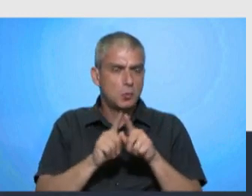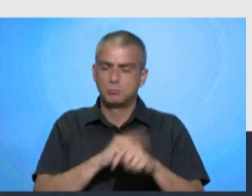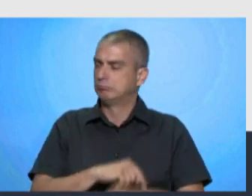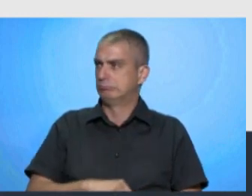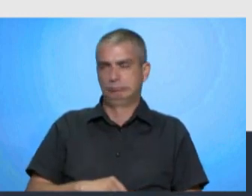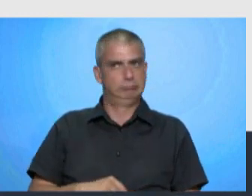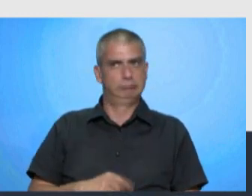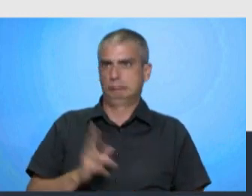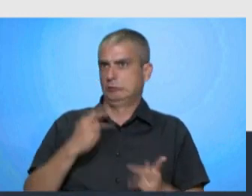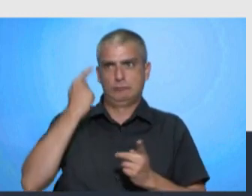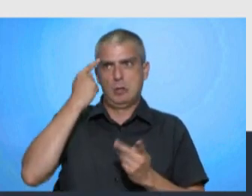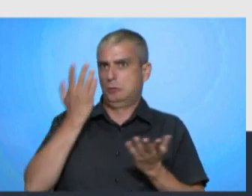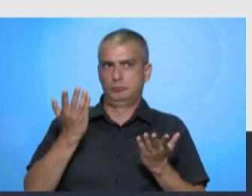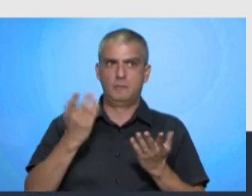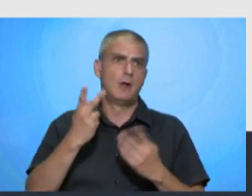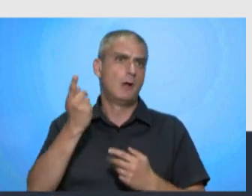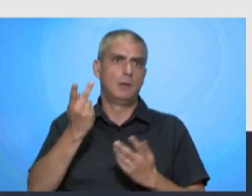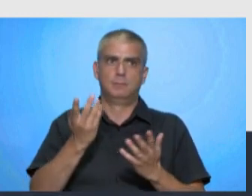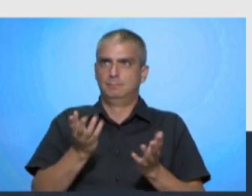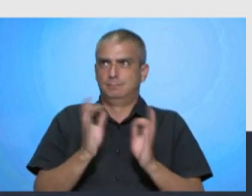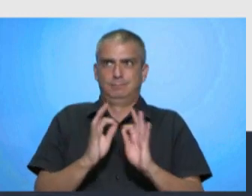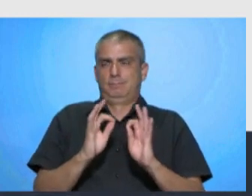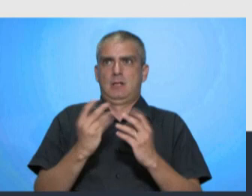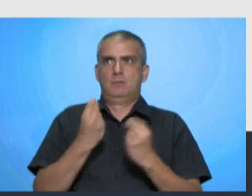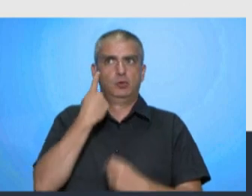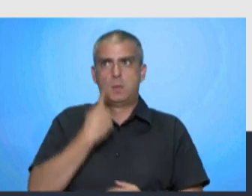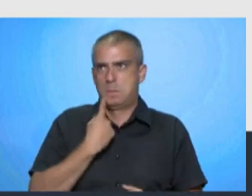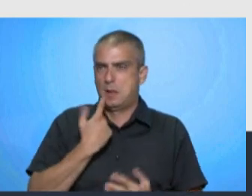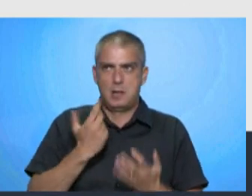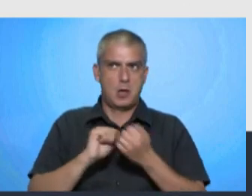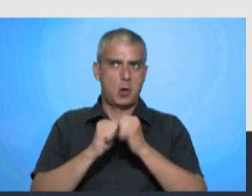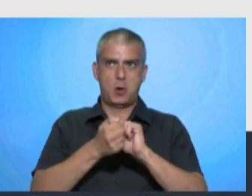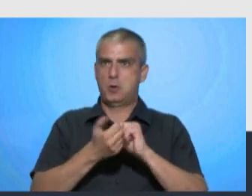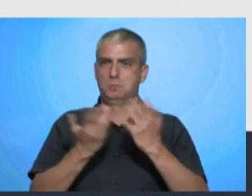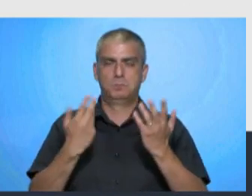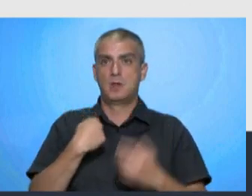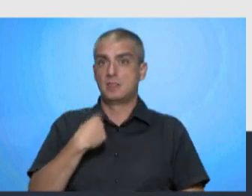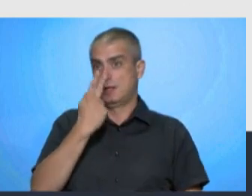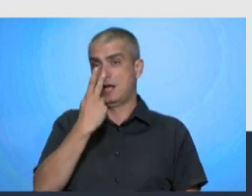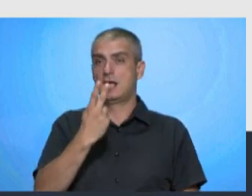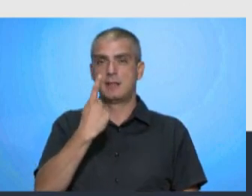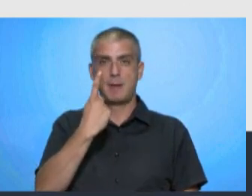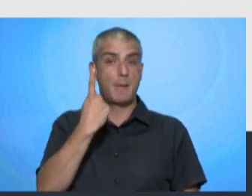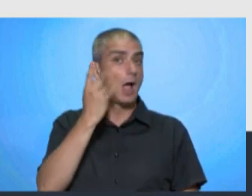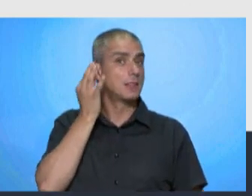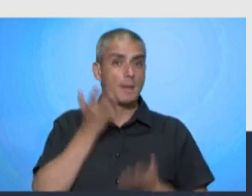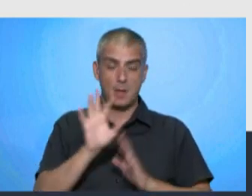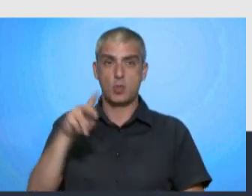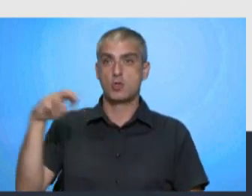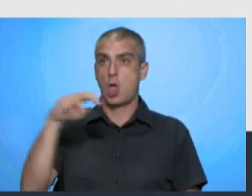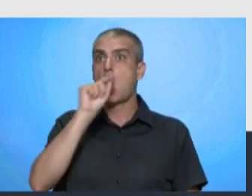ממש אפשר היה לחשוב, כמובן שזה בכלל משהו פלילי, או... ראית גם פעם את אחת הבנות עוברת